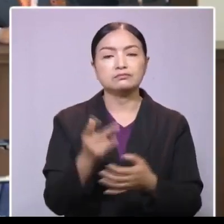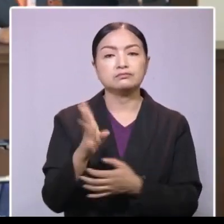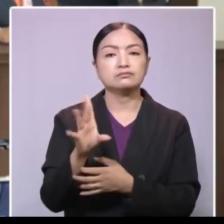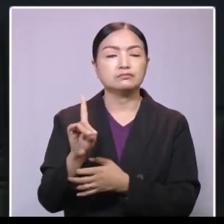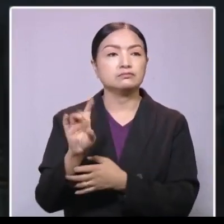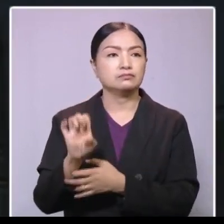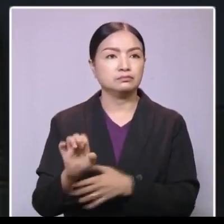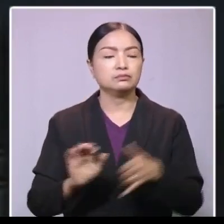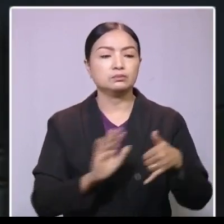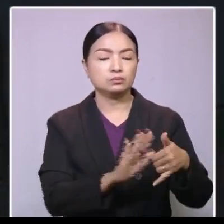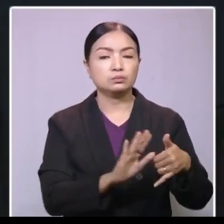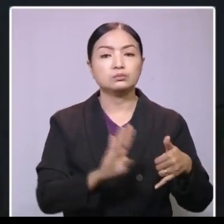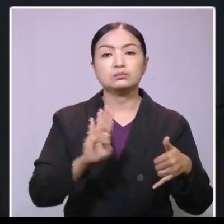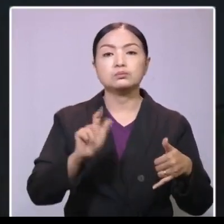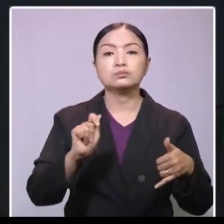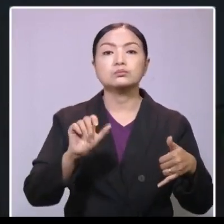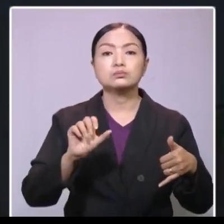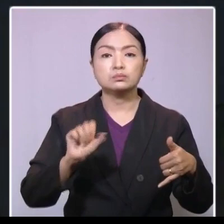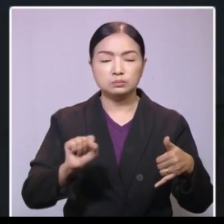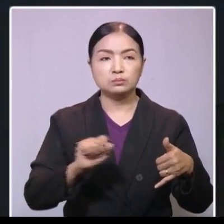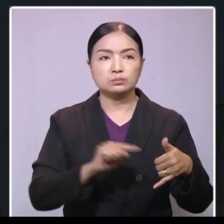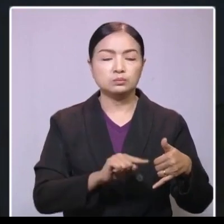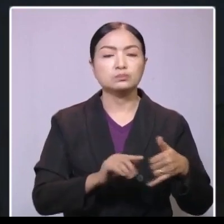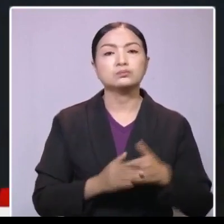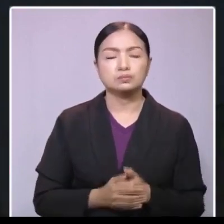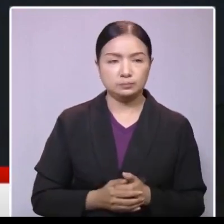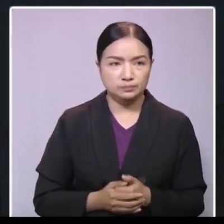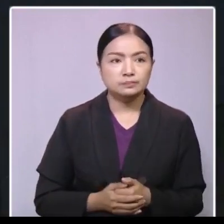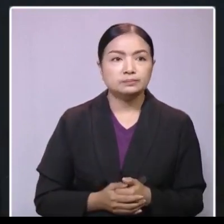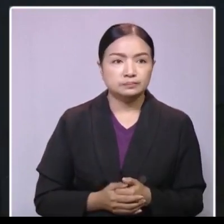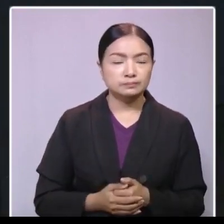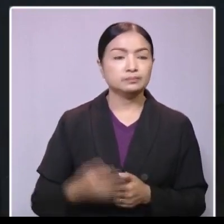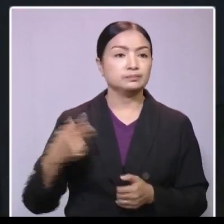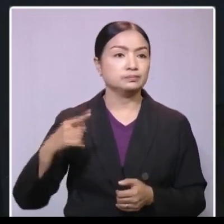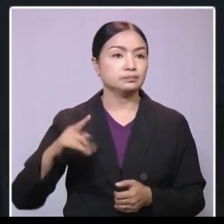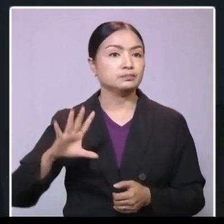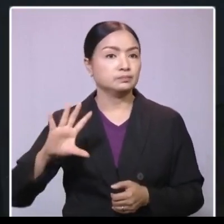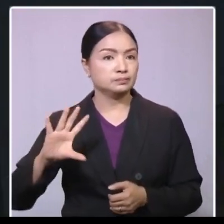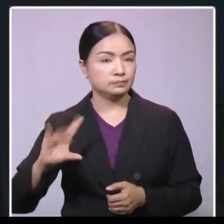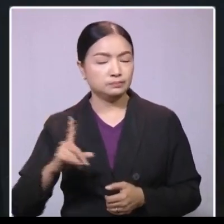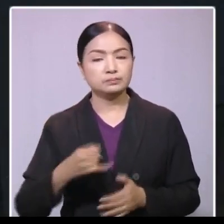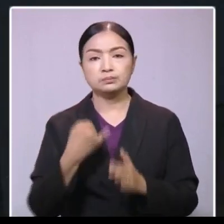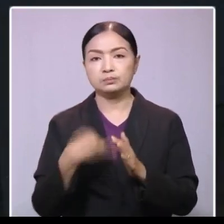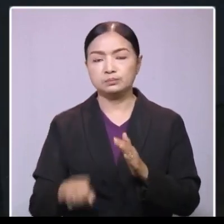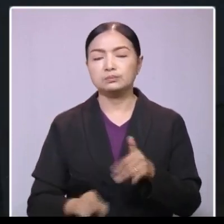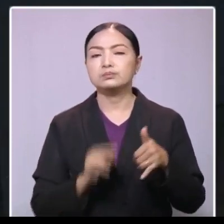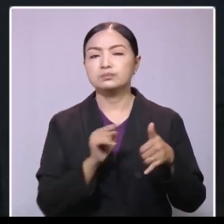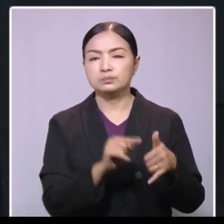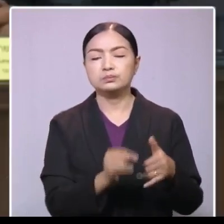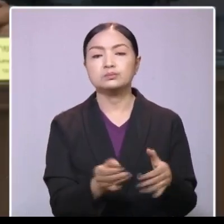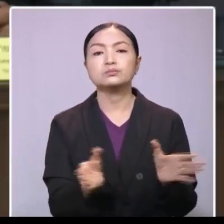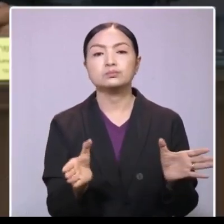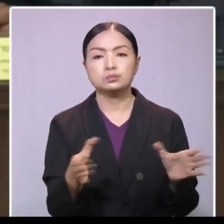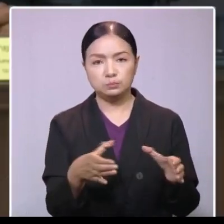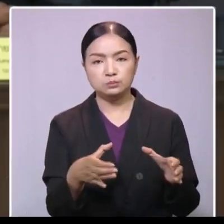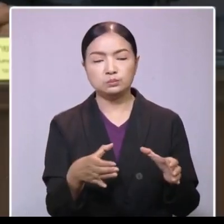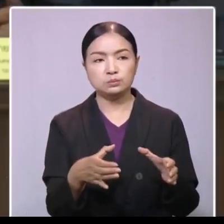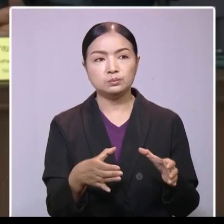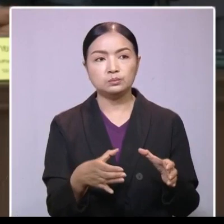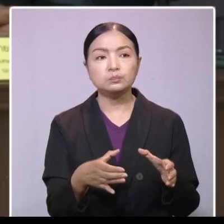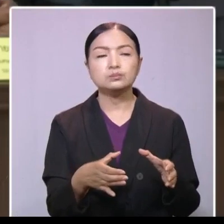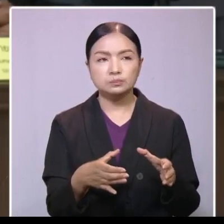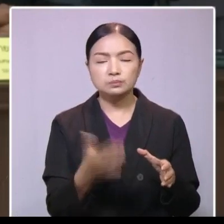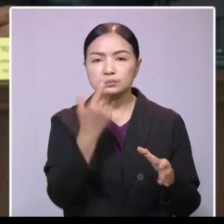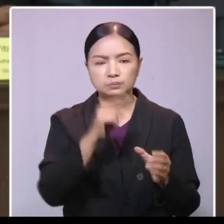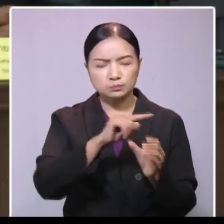เพชรคุณที่เป็นโฆษกสำนักงานอัยการสูงสุดคดีที่ปปชชี้มูลความผิดกลุ่มผู้ต้องหาคดีเปลี่ยน